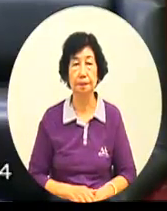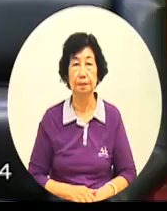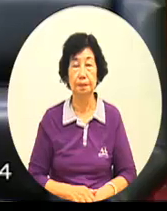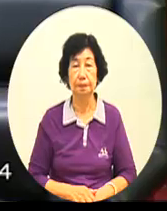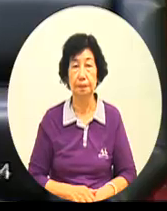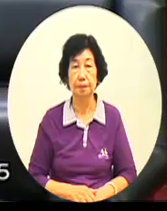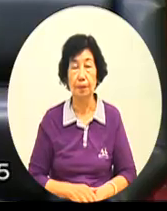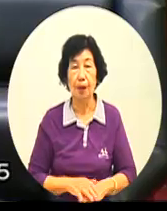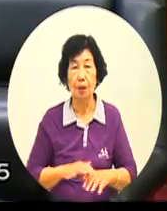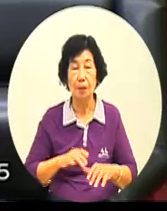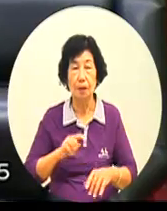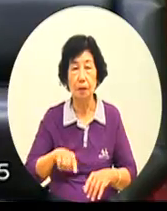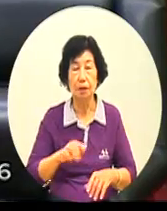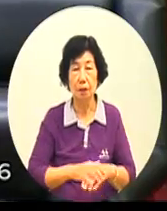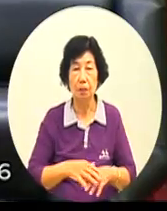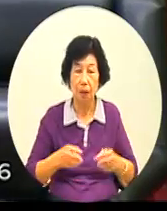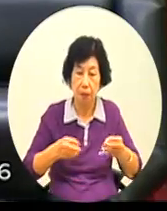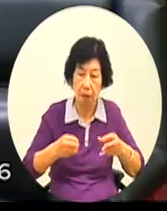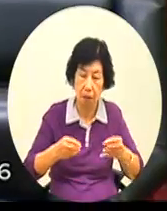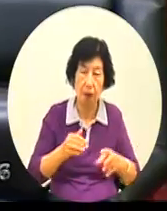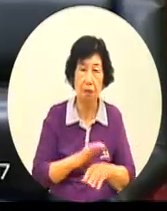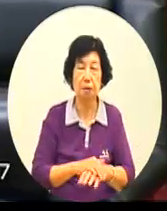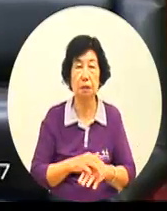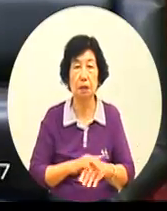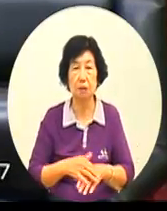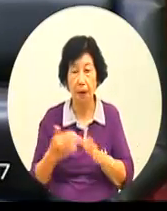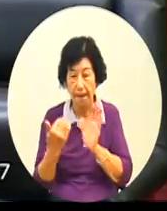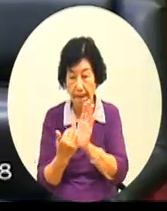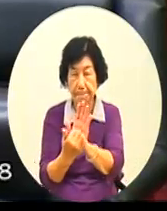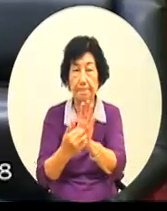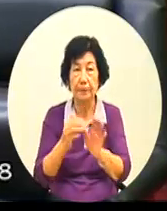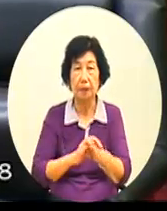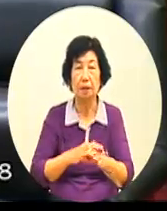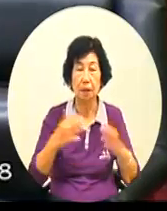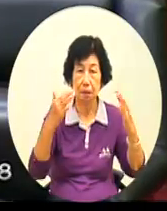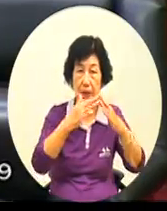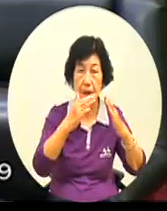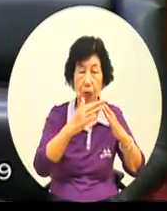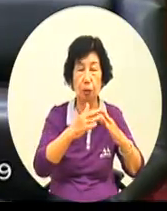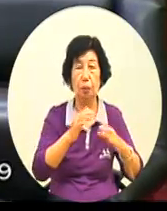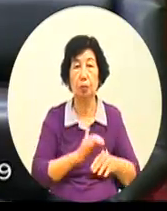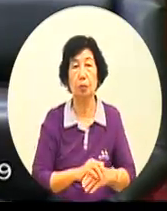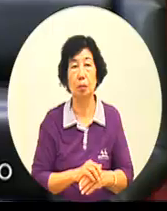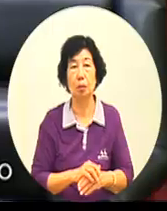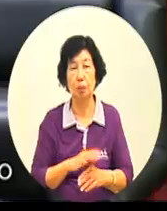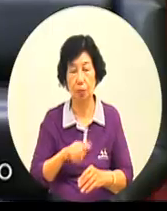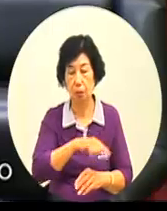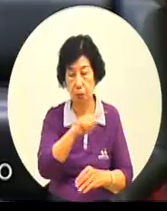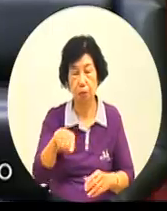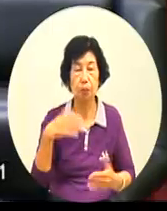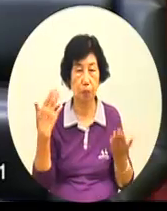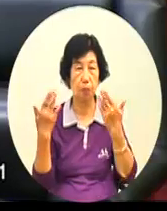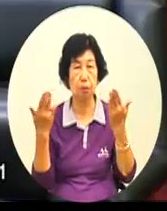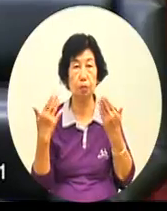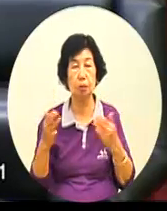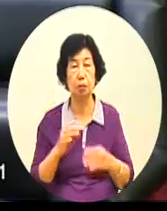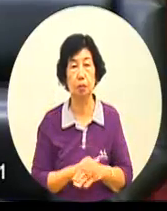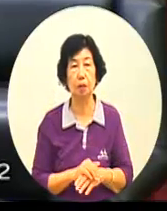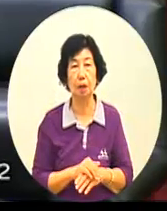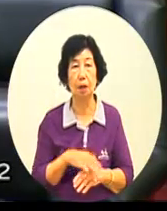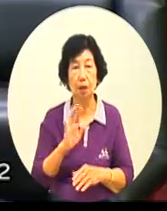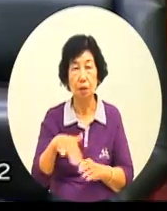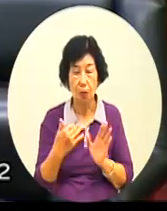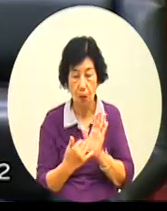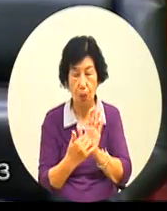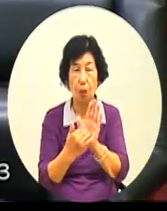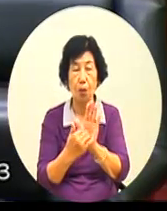避难屋的部分哦，这个避难屋的部分呢，大家都很清楚哦。这个避难屋讲了那么多